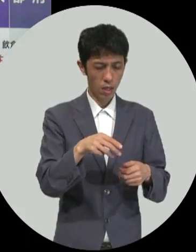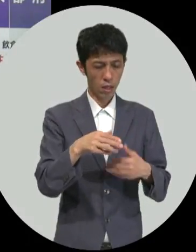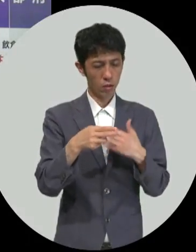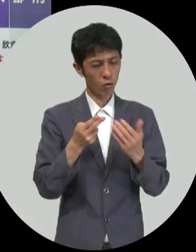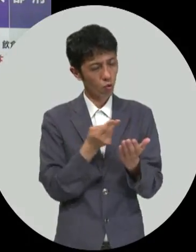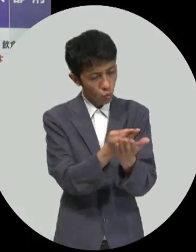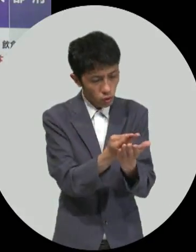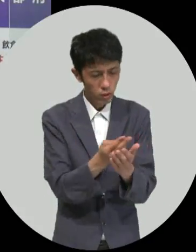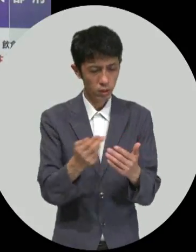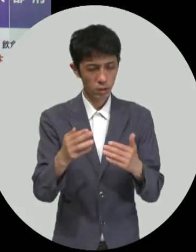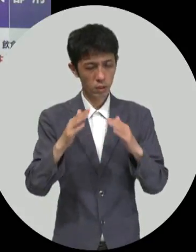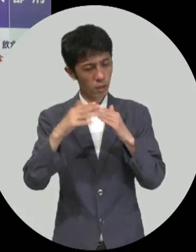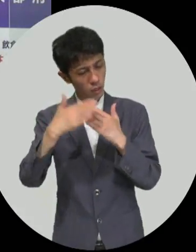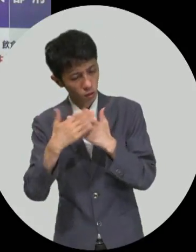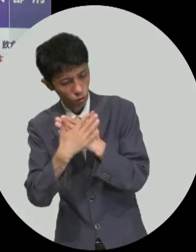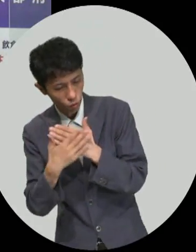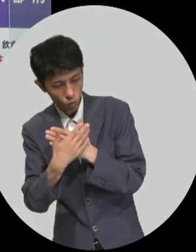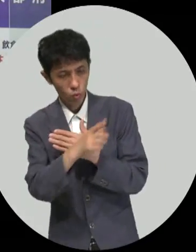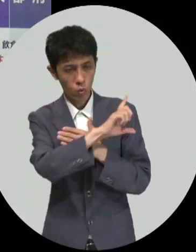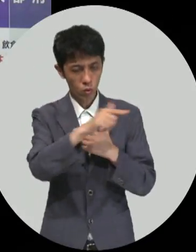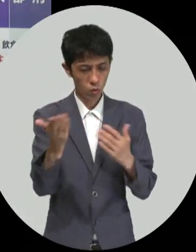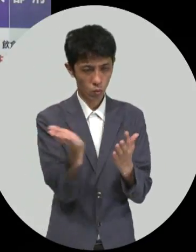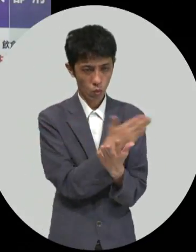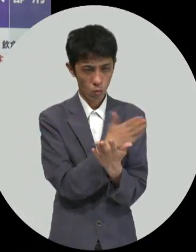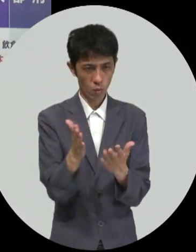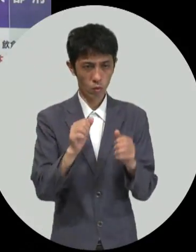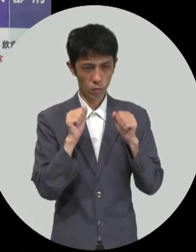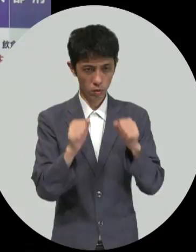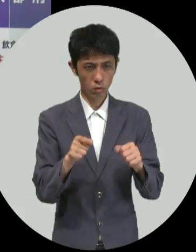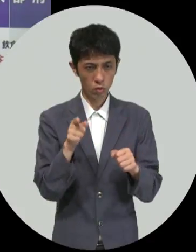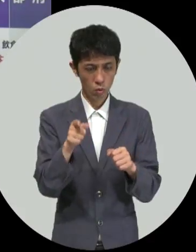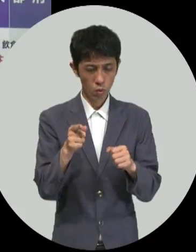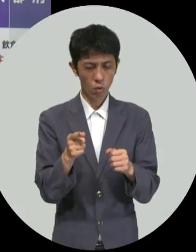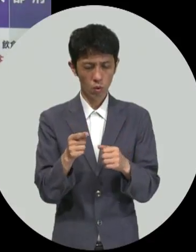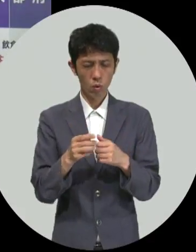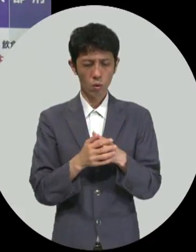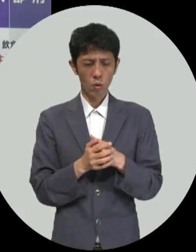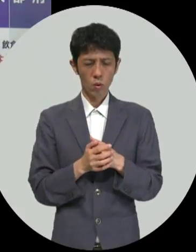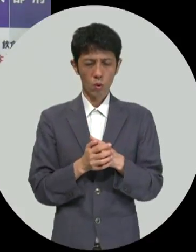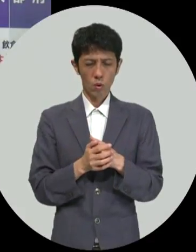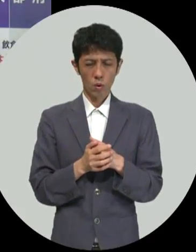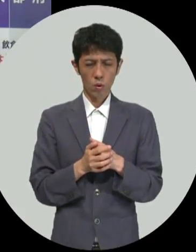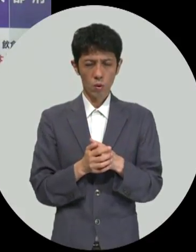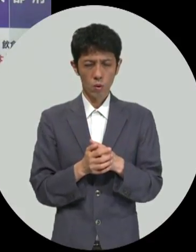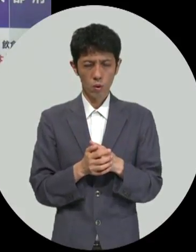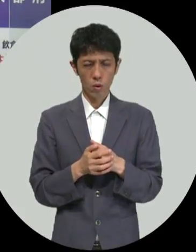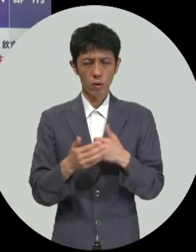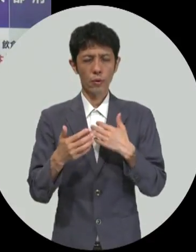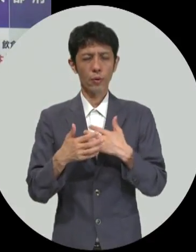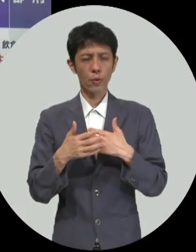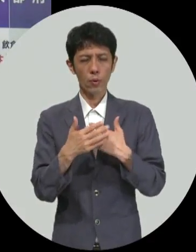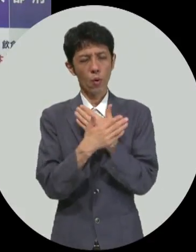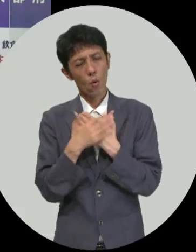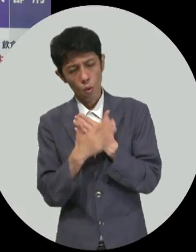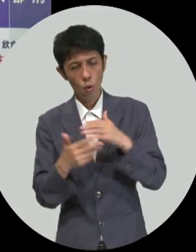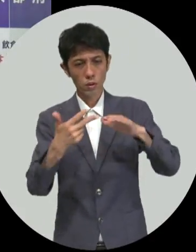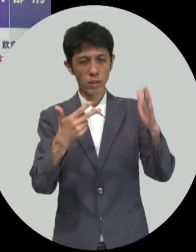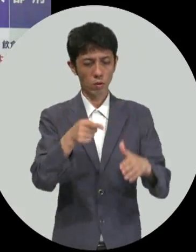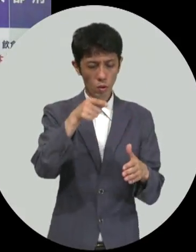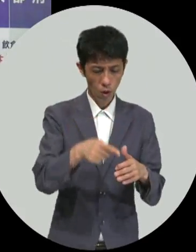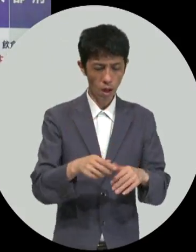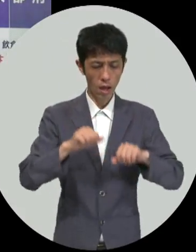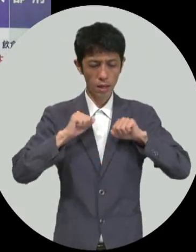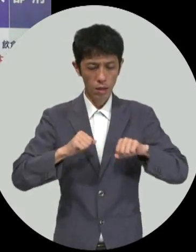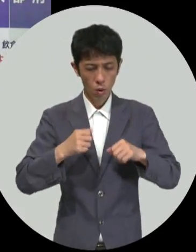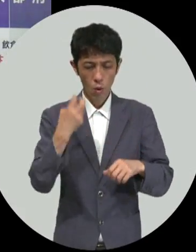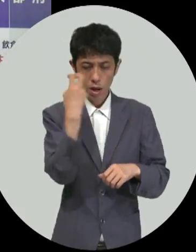振り分けております。自宅療養につきましてはフォローアップ情報センターが関与しておりますけれども、 療養施設では健康観